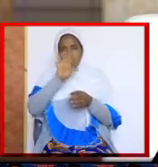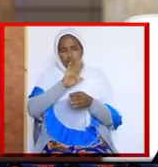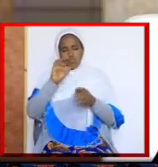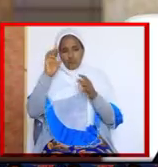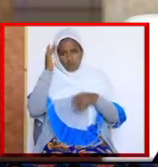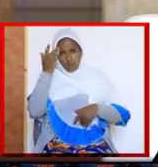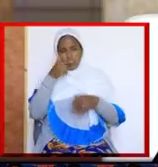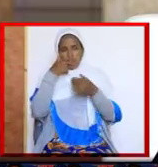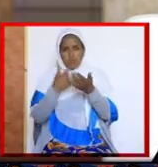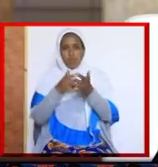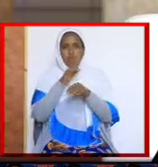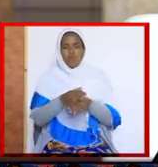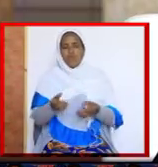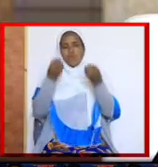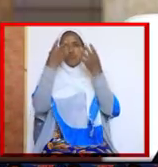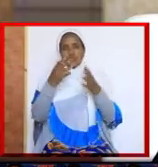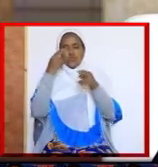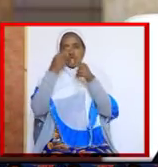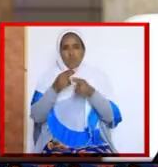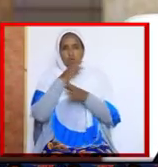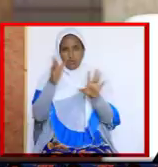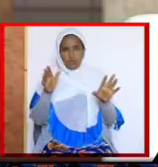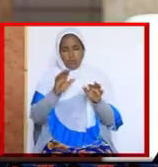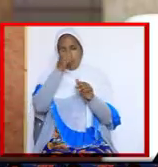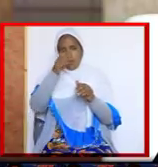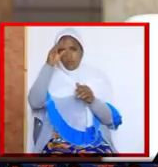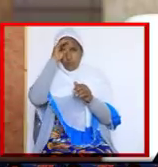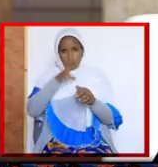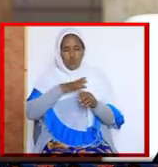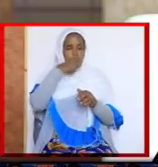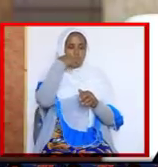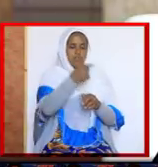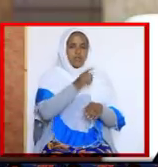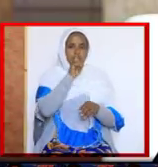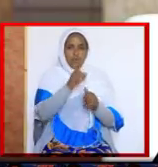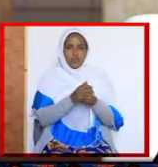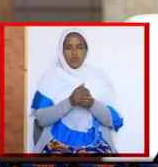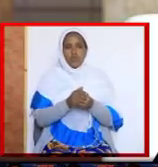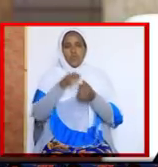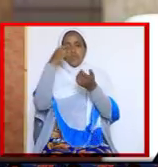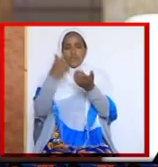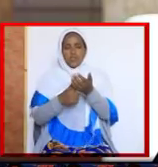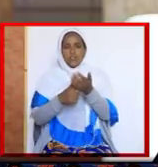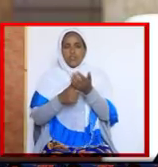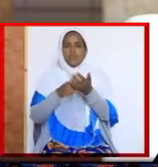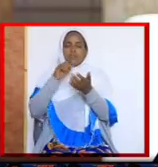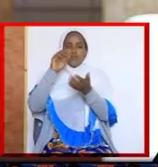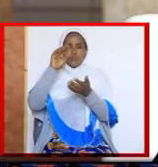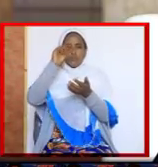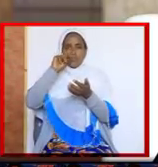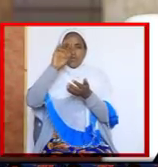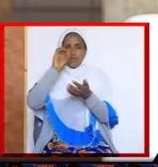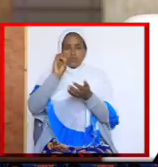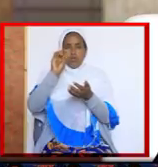አይደለም። ማንኛውም ሰው የሚነገርበት ነው። በዚህ መጻጉዕ ሳምንት የሚመሰለው ማን ነው? ዘመነ ሙሴ